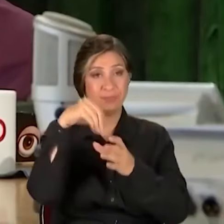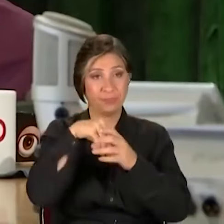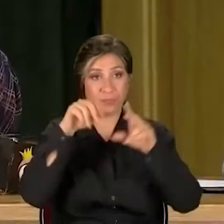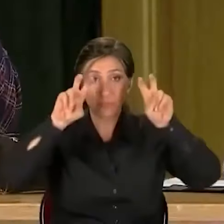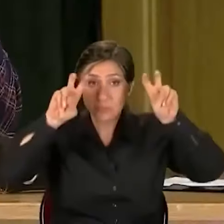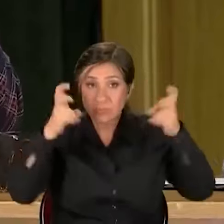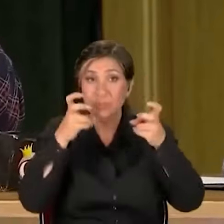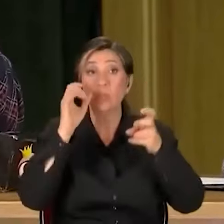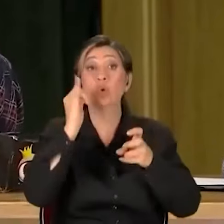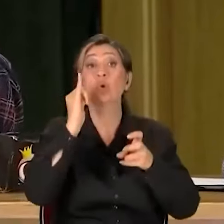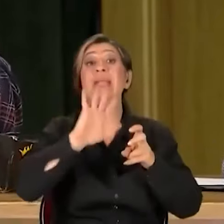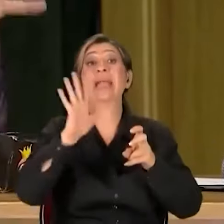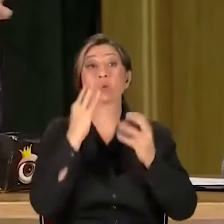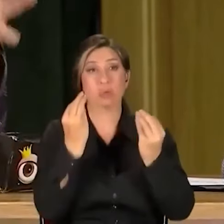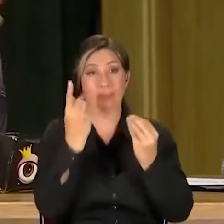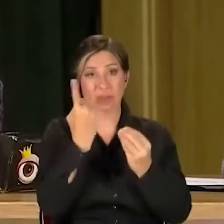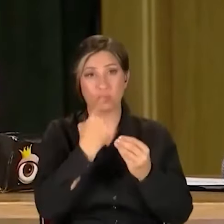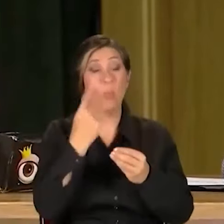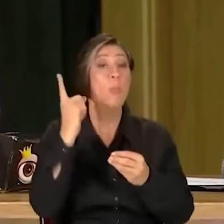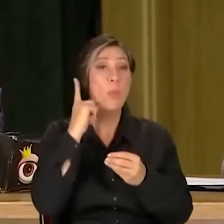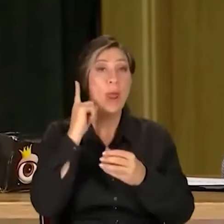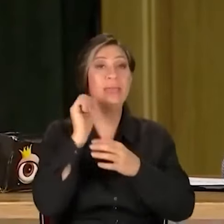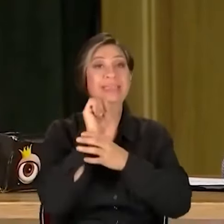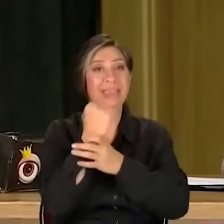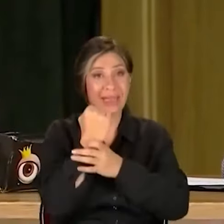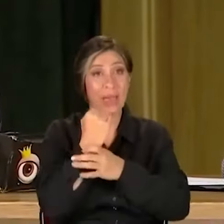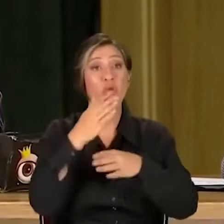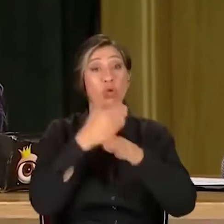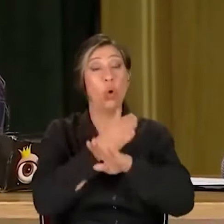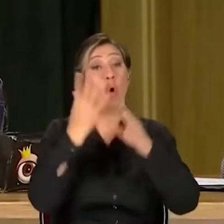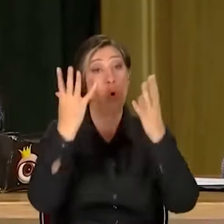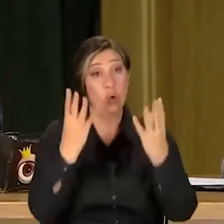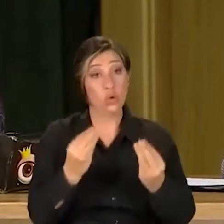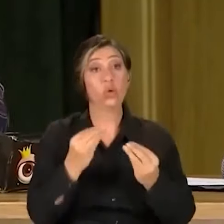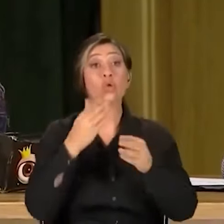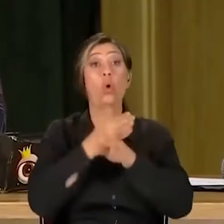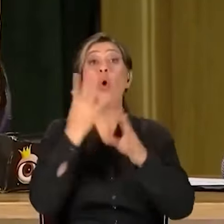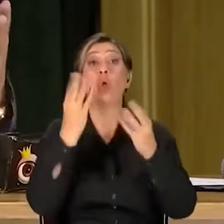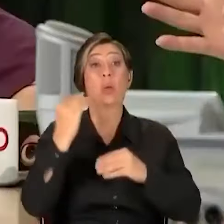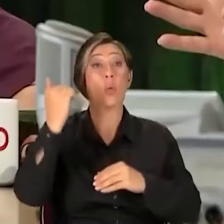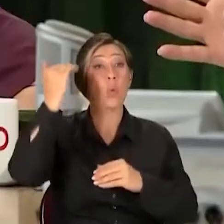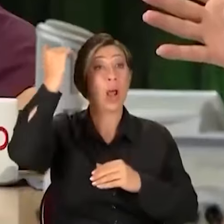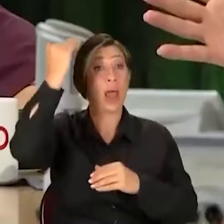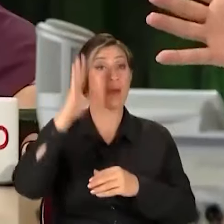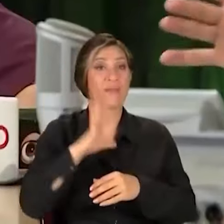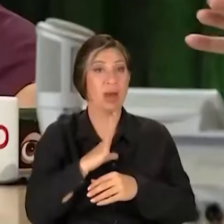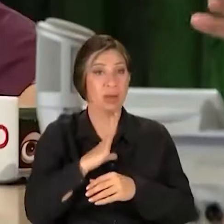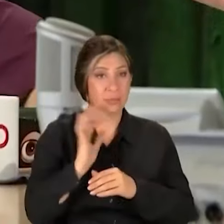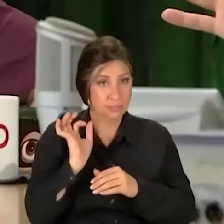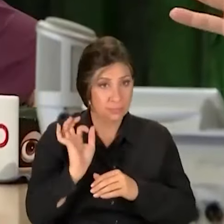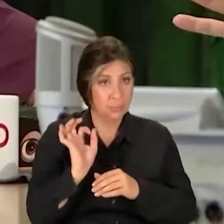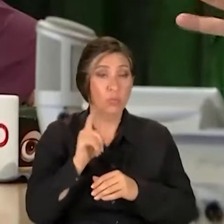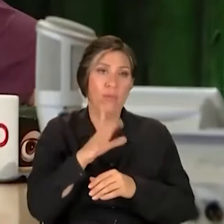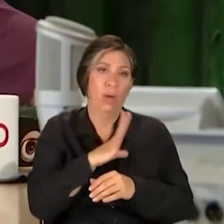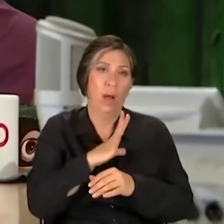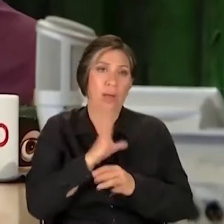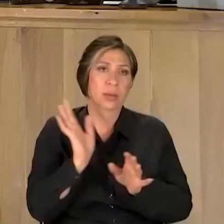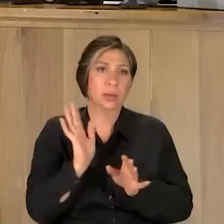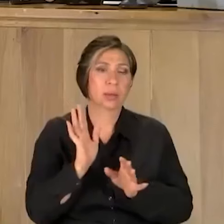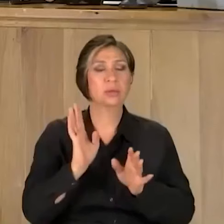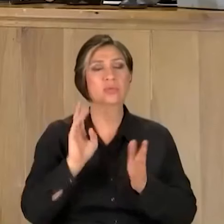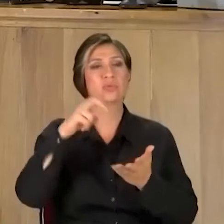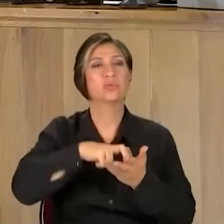içinde kötülemek için kullanmıyorum. Doğru bir şey bu. Popüler sanatta doğru olan ukalalık var burada. Hı hı. Aslında bu var. Yani